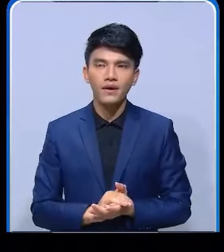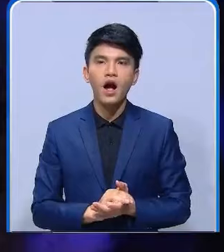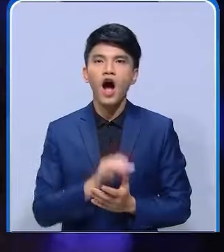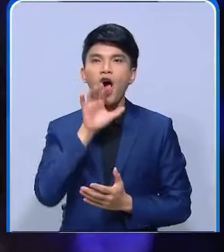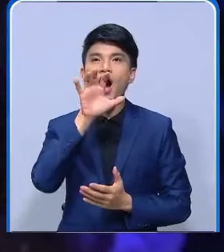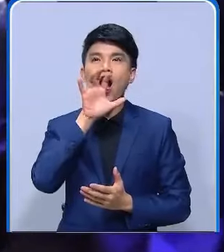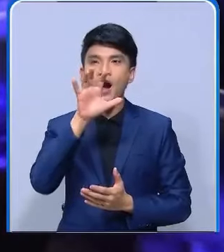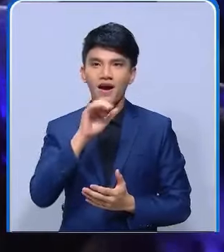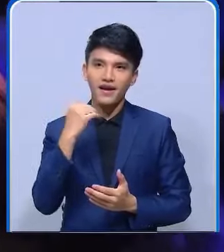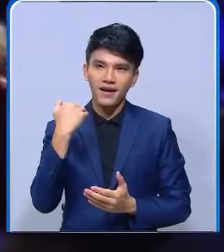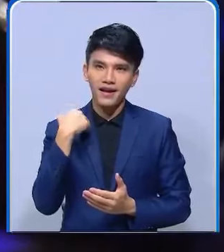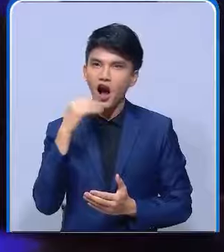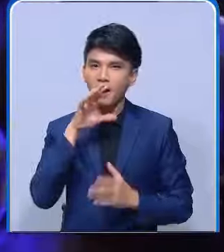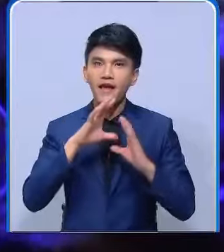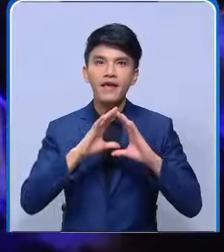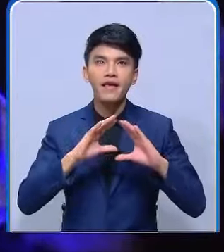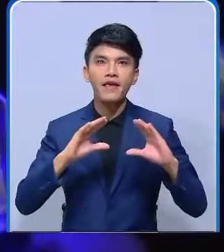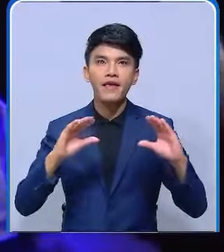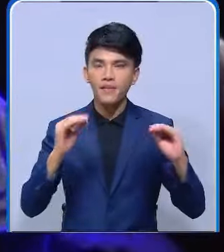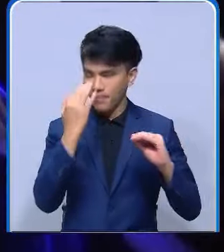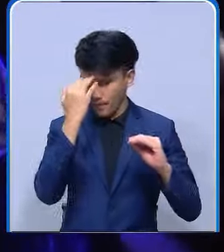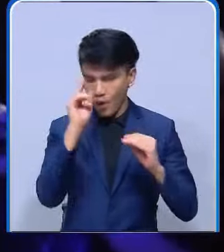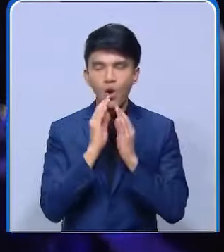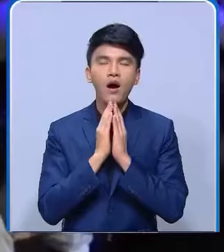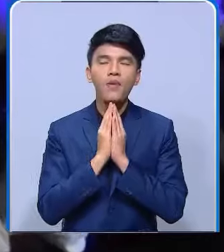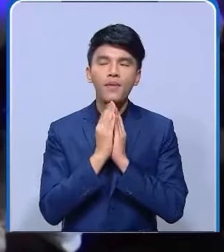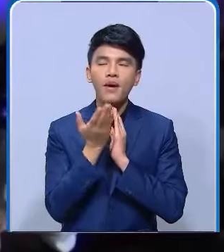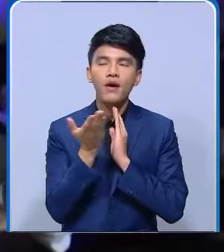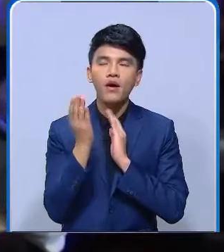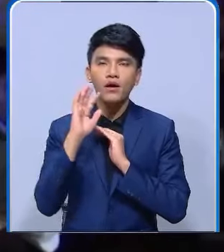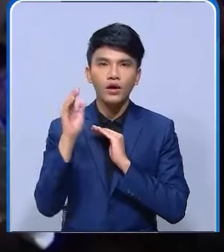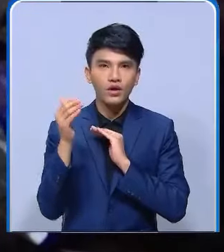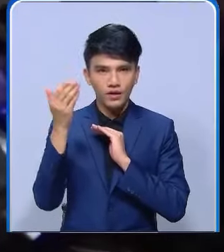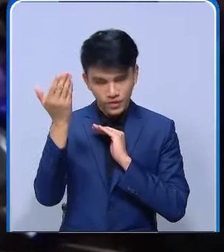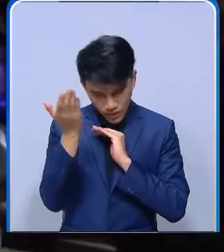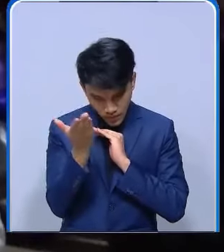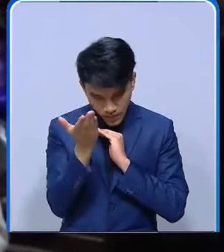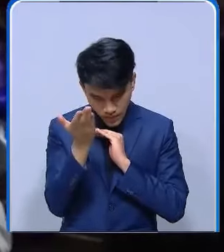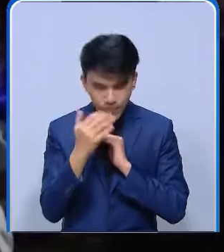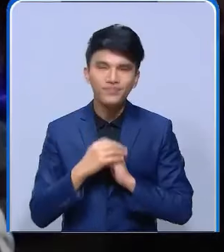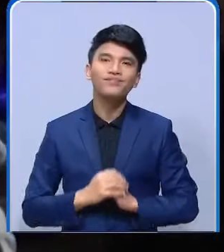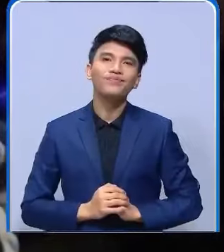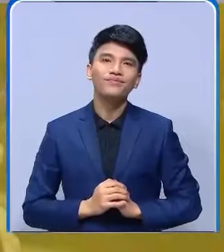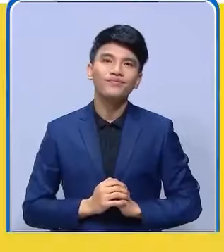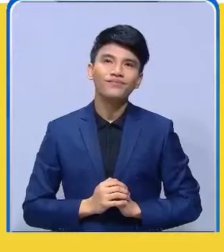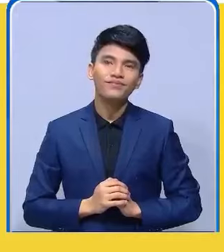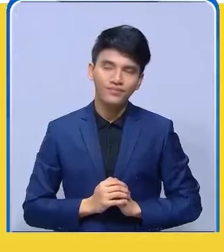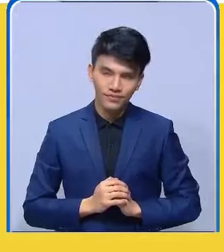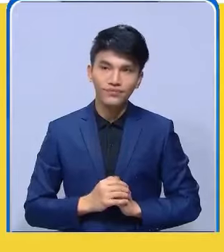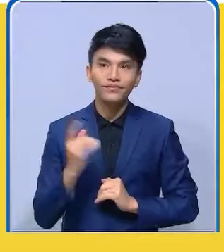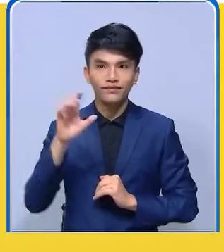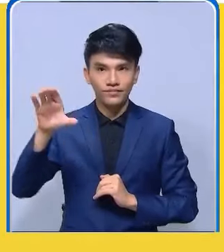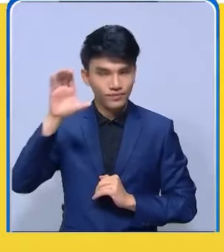องบางคนนี่ไม่โห่เงียบสนิทเลยเพราะอธิษฐาน ขอพรอยู ่ขอพรอยู ่ก็เป็นเรื่องของความ